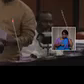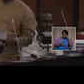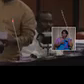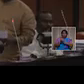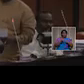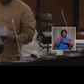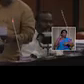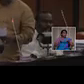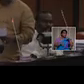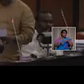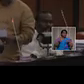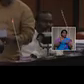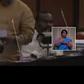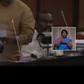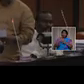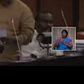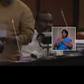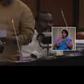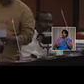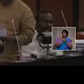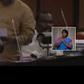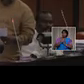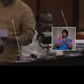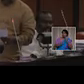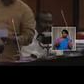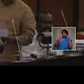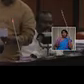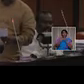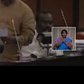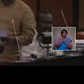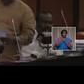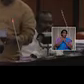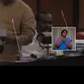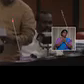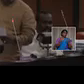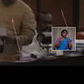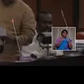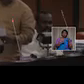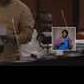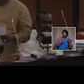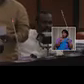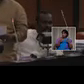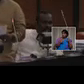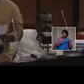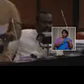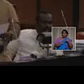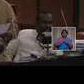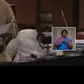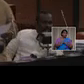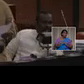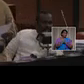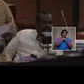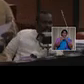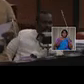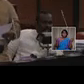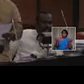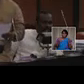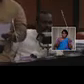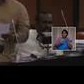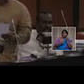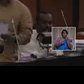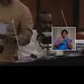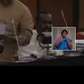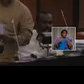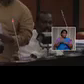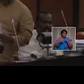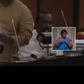கலைக்க முயற்சி பயனற்றதாகவே ஆகும். நாட்டில் ஏற்பட்டிருக்கின்ற பொருளாதார நெருக்கடியை சீர் செய்வதற்கான பல்வேறு